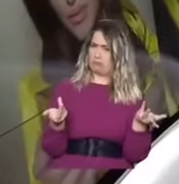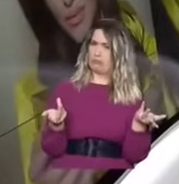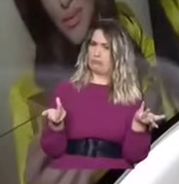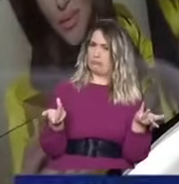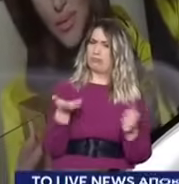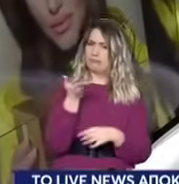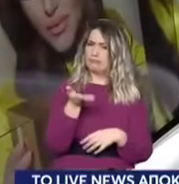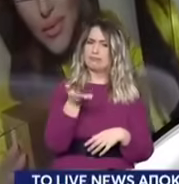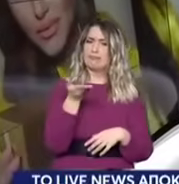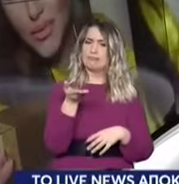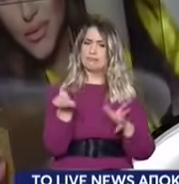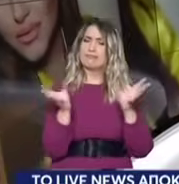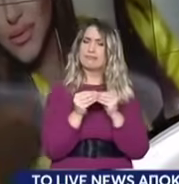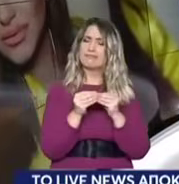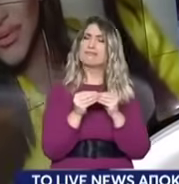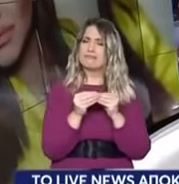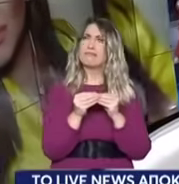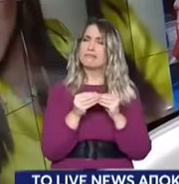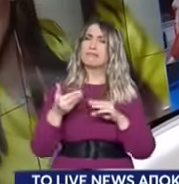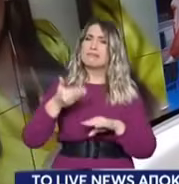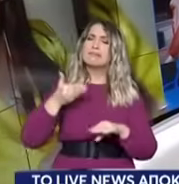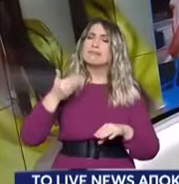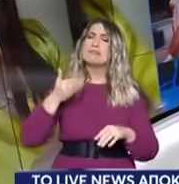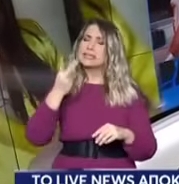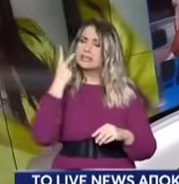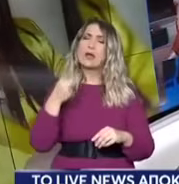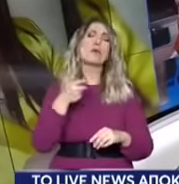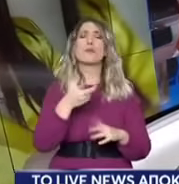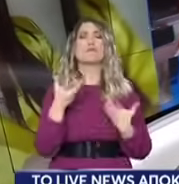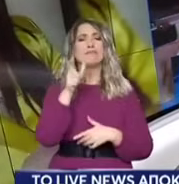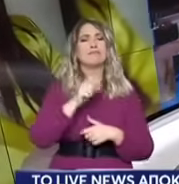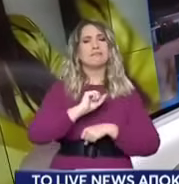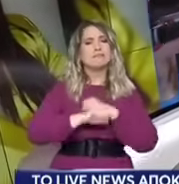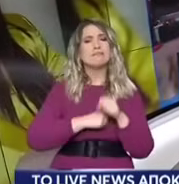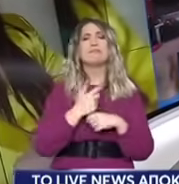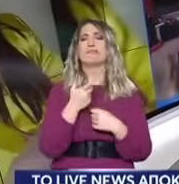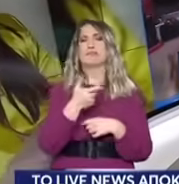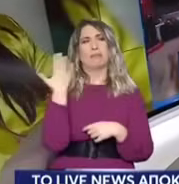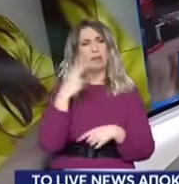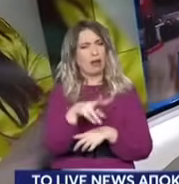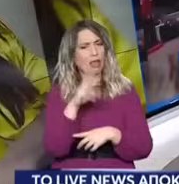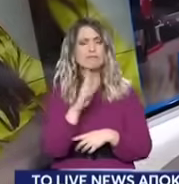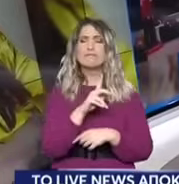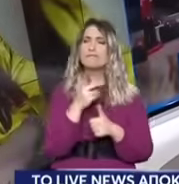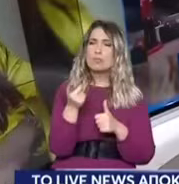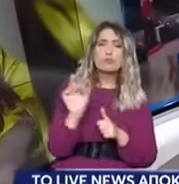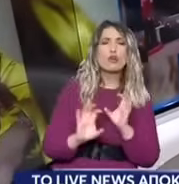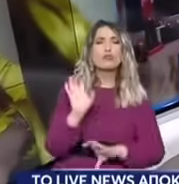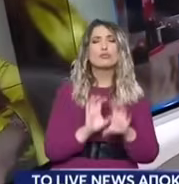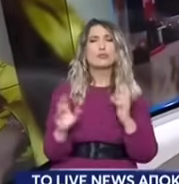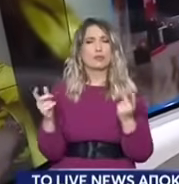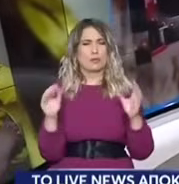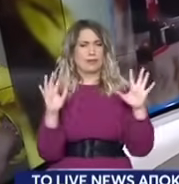Το ξέρω γιατί είχε κάνει μεγάλη προσπάθεια για να βρει όλα τα στοιχεία, γιατί δεν ήταν και πολύ